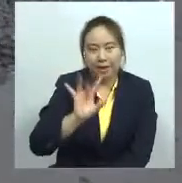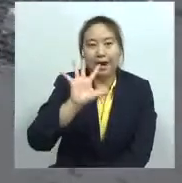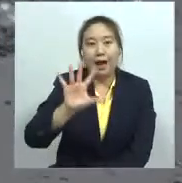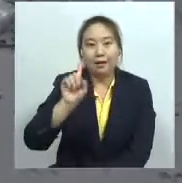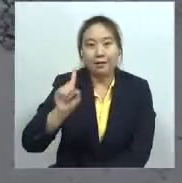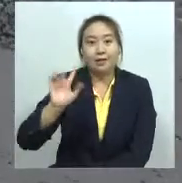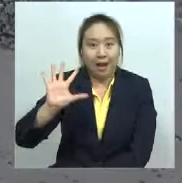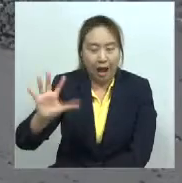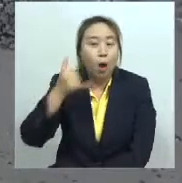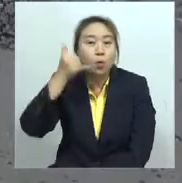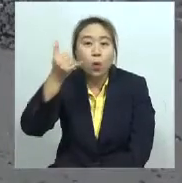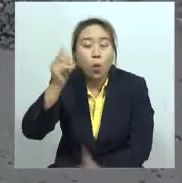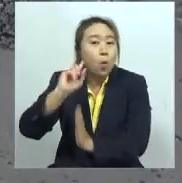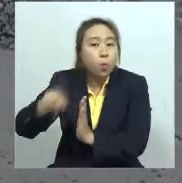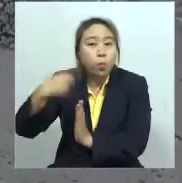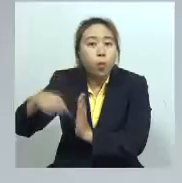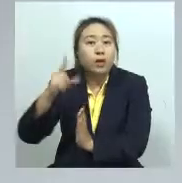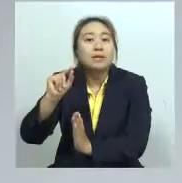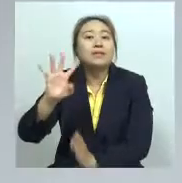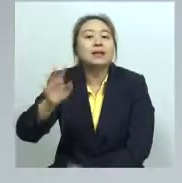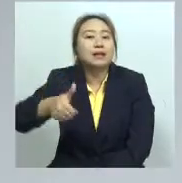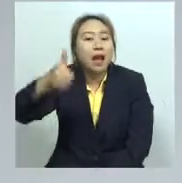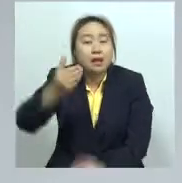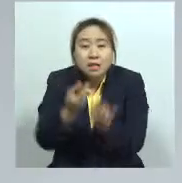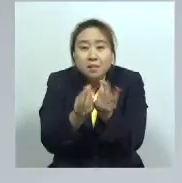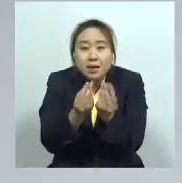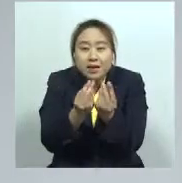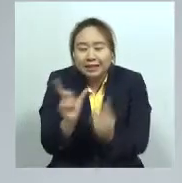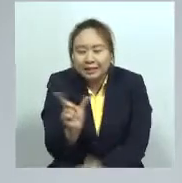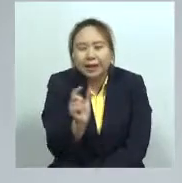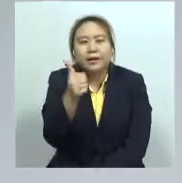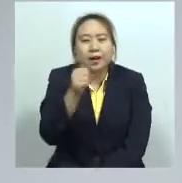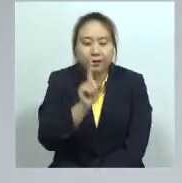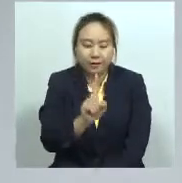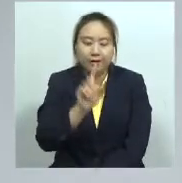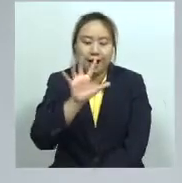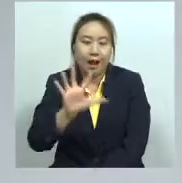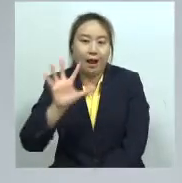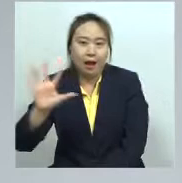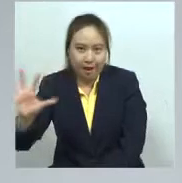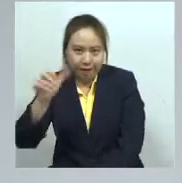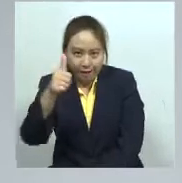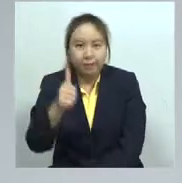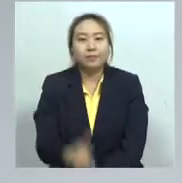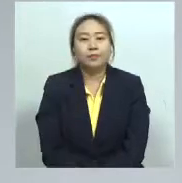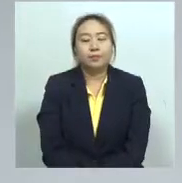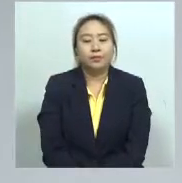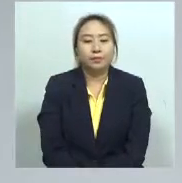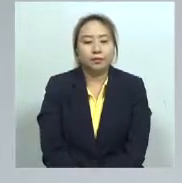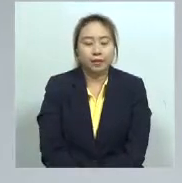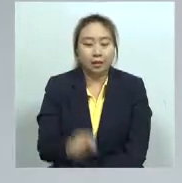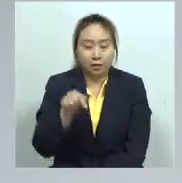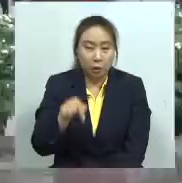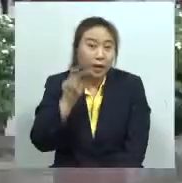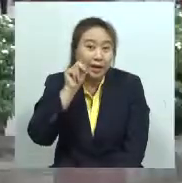022485115โทรได้ตลอด24ชั่วโมงหรือจำง่ายๆสั้นๆ สายด่วนกทม1555ค่ะ นอกจากฝา